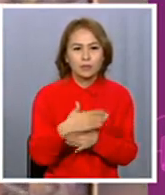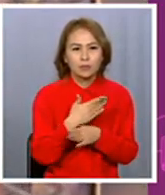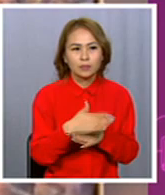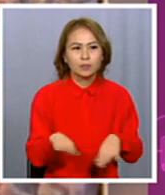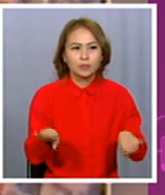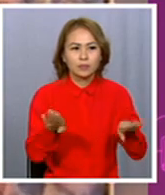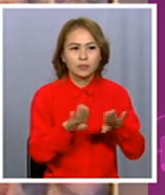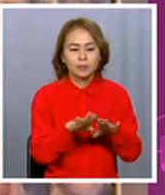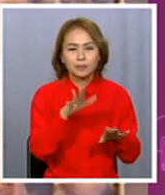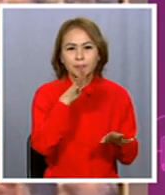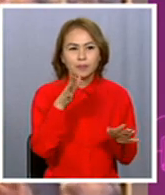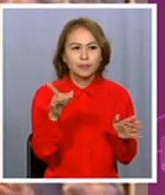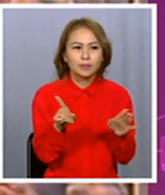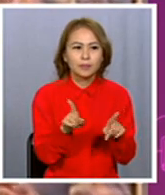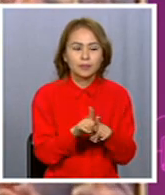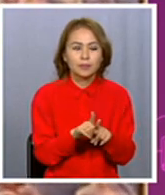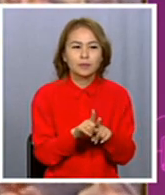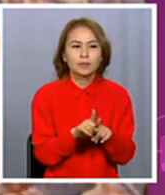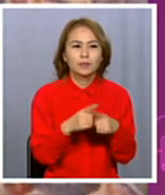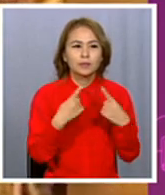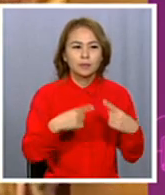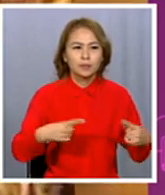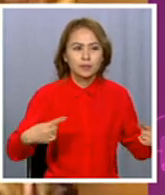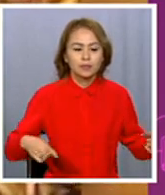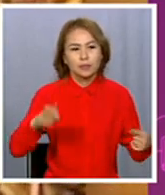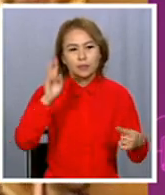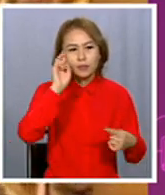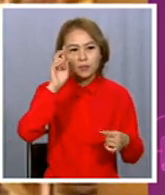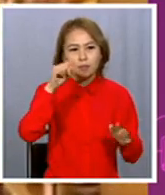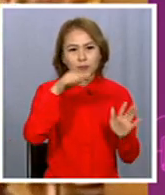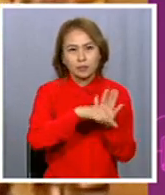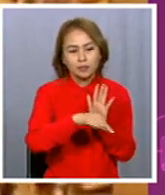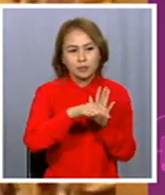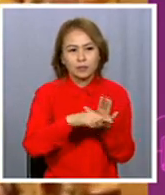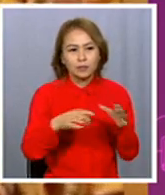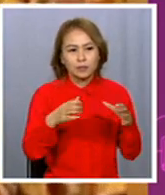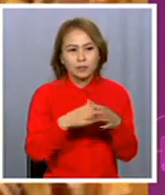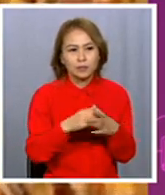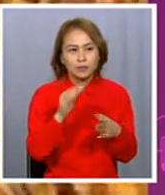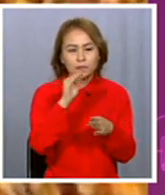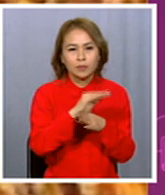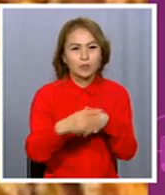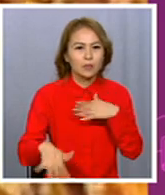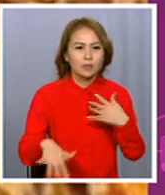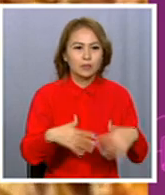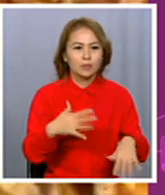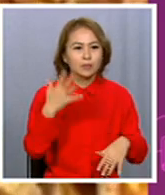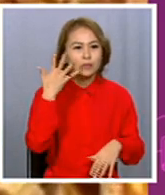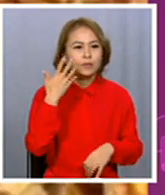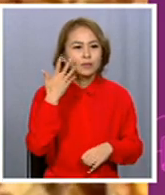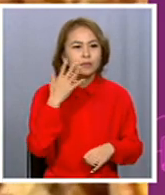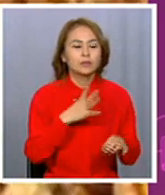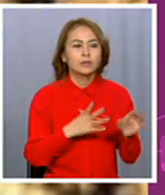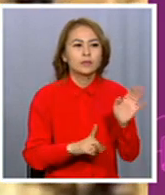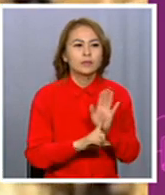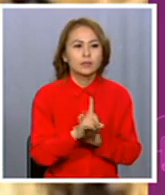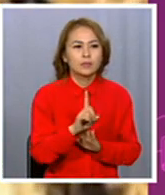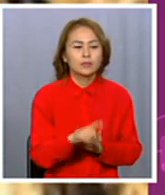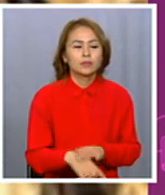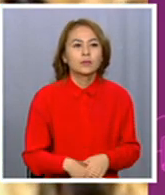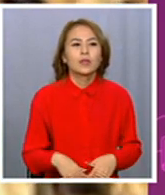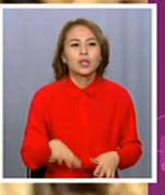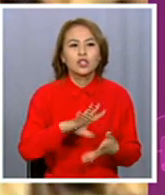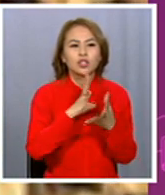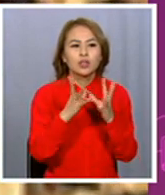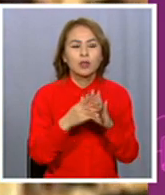бір кездердегі алып күшке ие мемлекет ішкі алауыздықтың әсерінен әлсірей бастаған шағымен байланыстырады. Жалпы